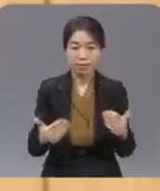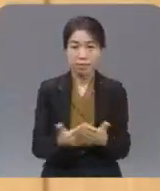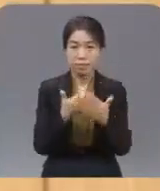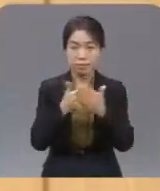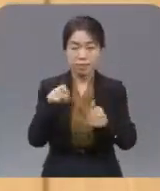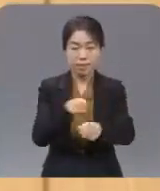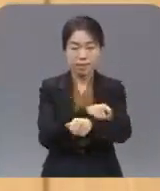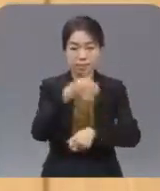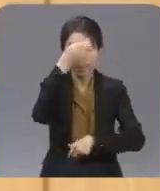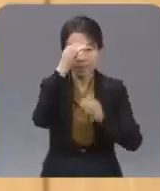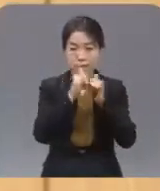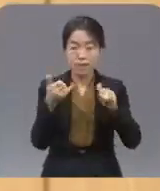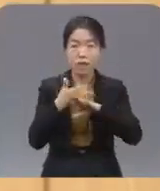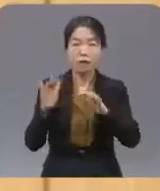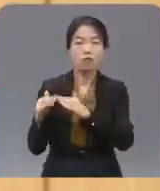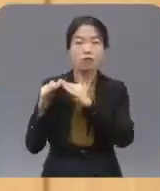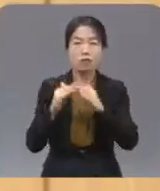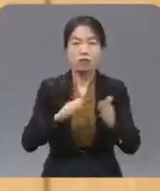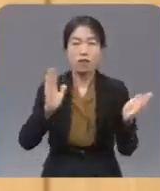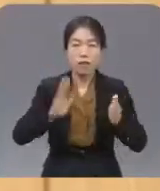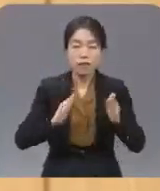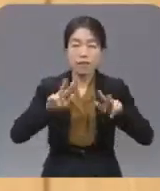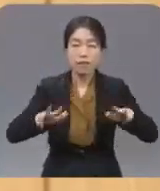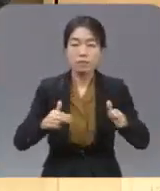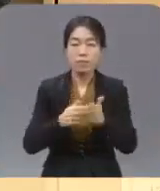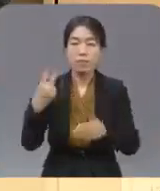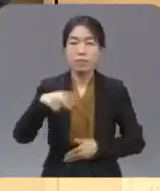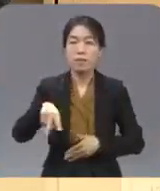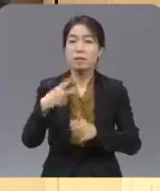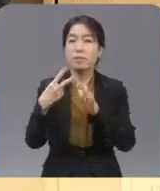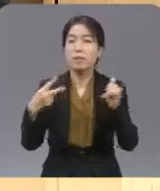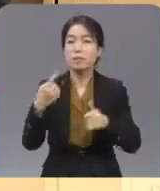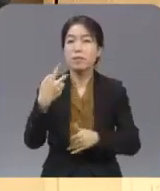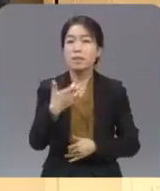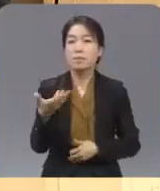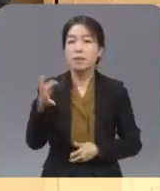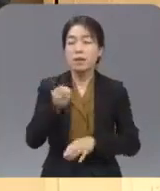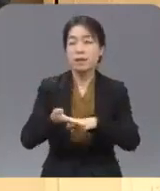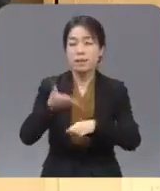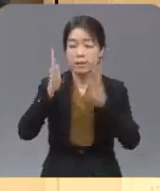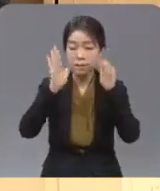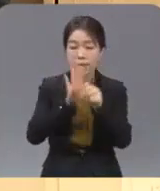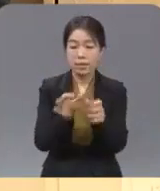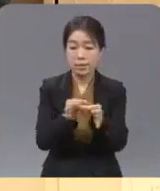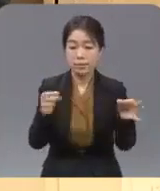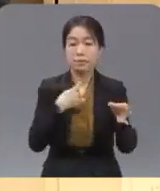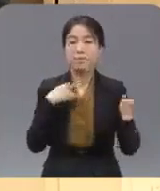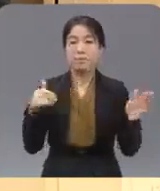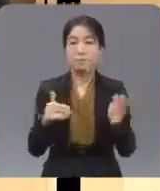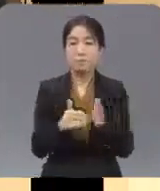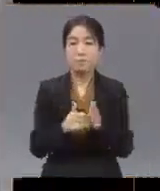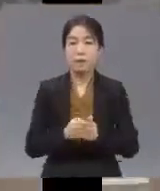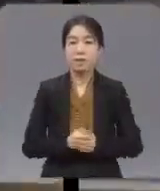그리고 외국인 유학생 등 현재까지 2,200여 명에게 18억 원 이상의 장학금을 지급했습니다.